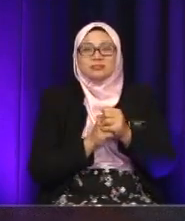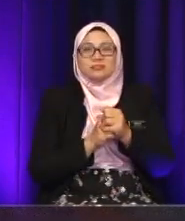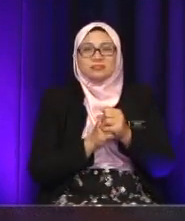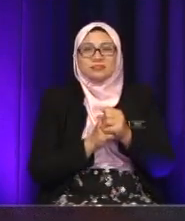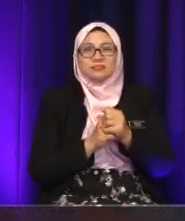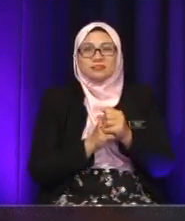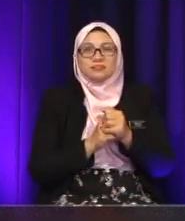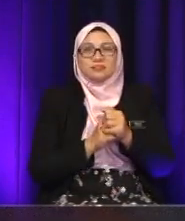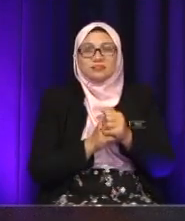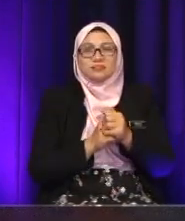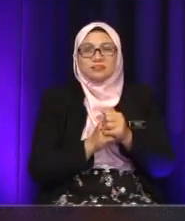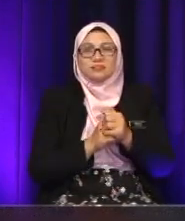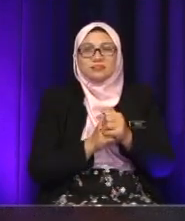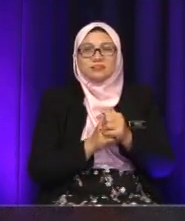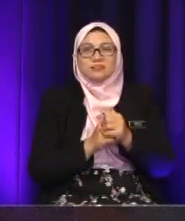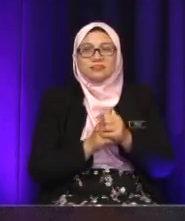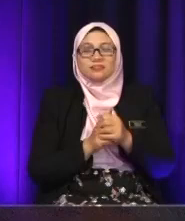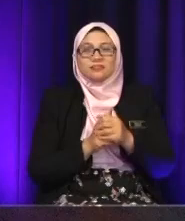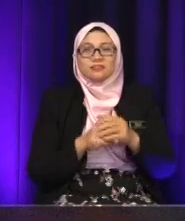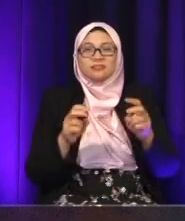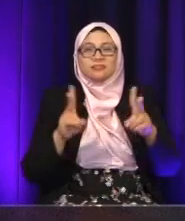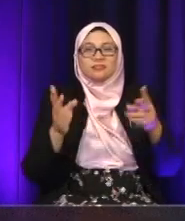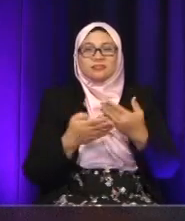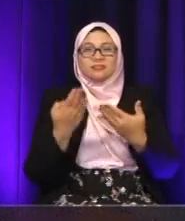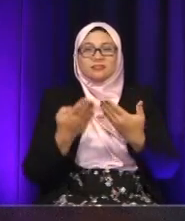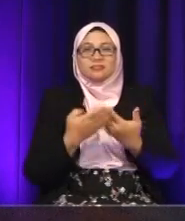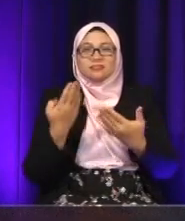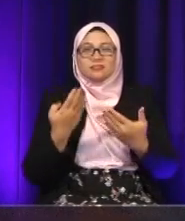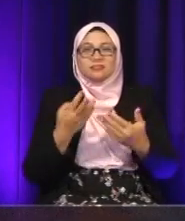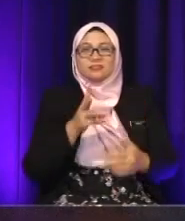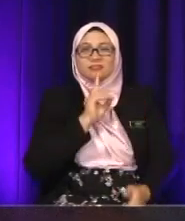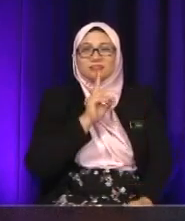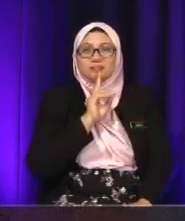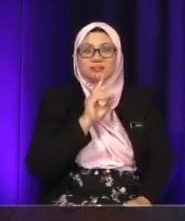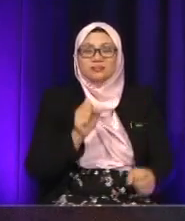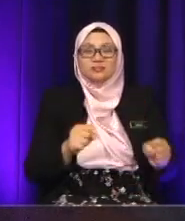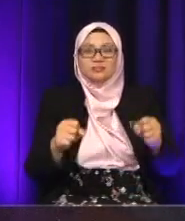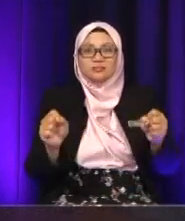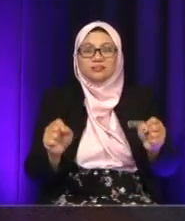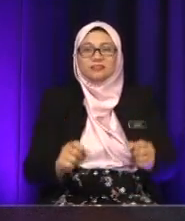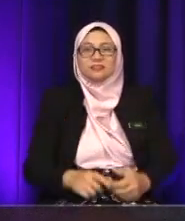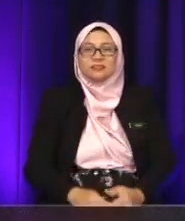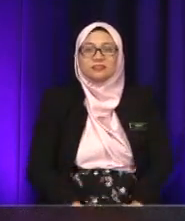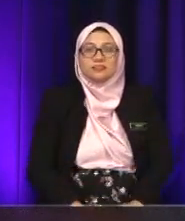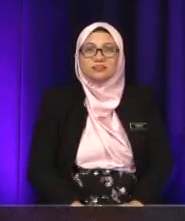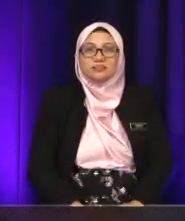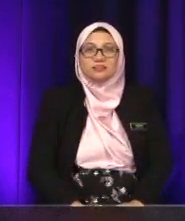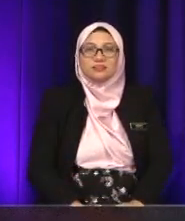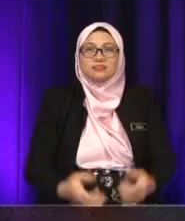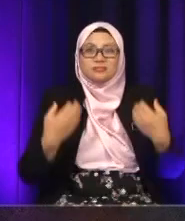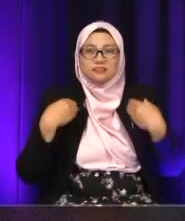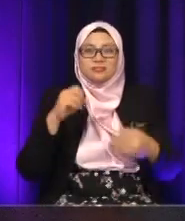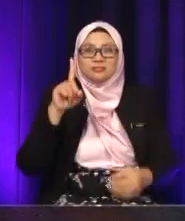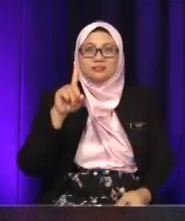eee contohnya paling senang kan dalam tari ada satu